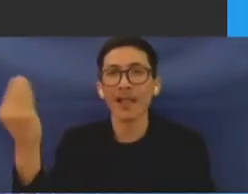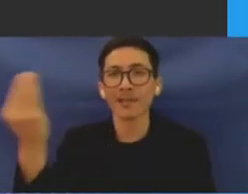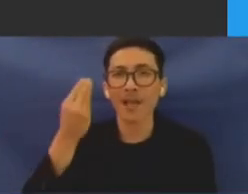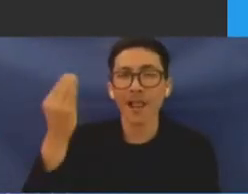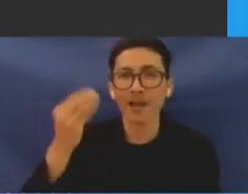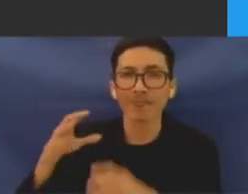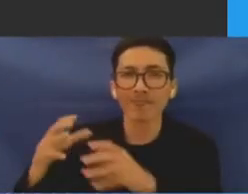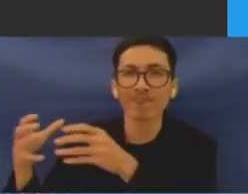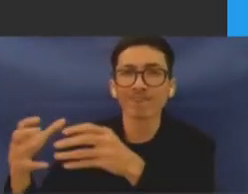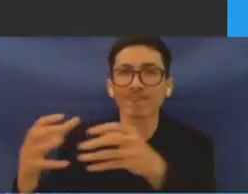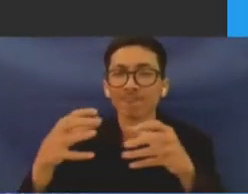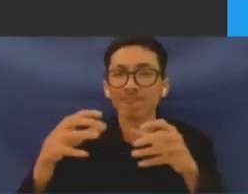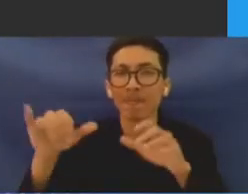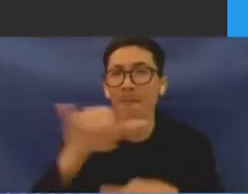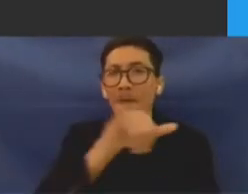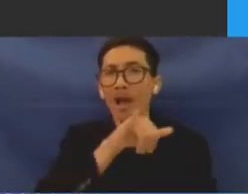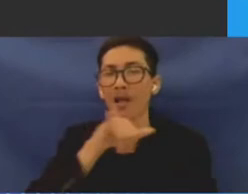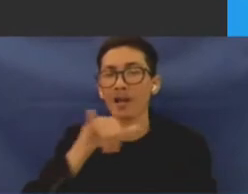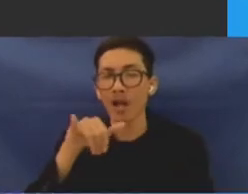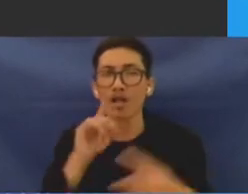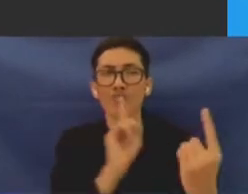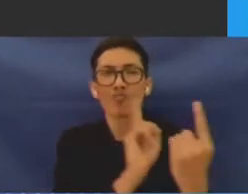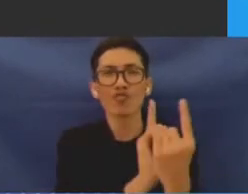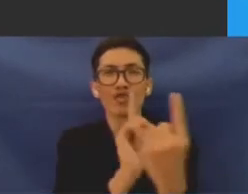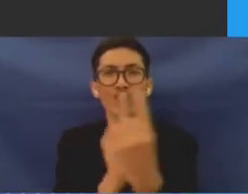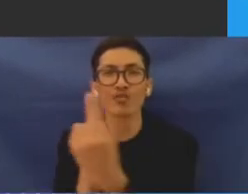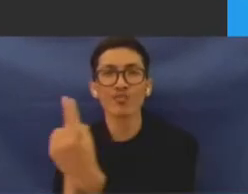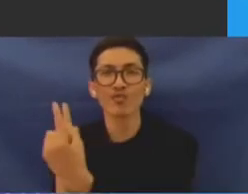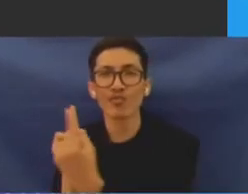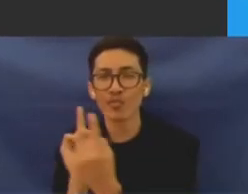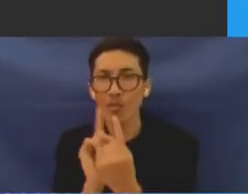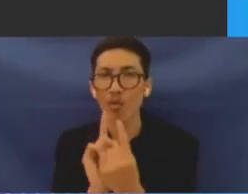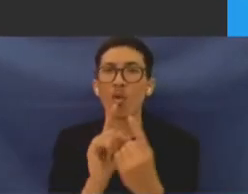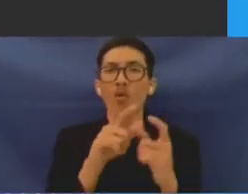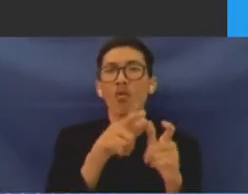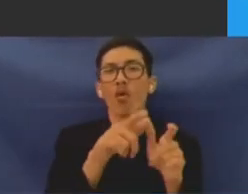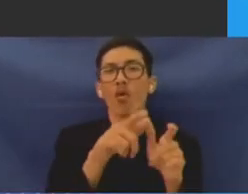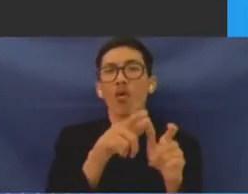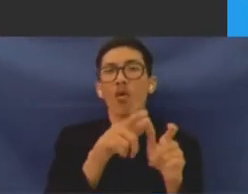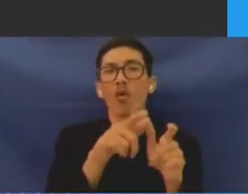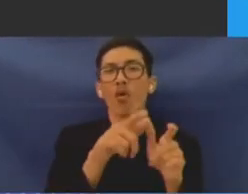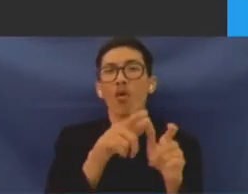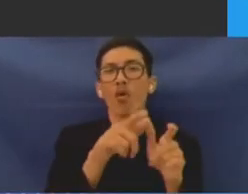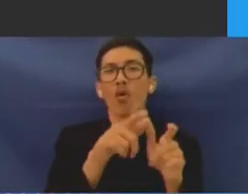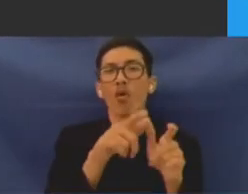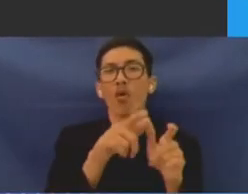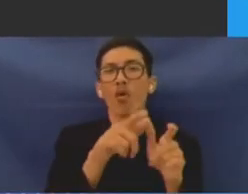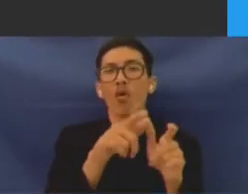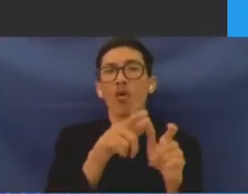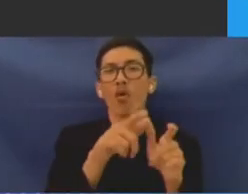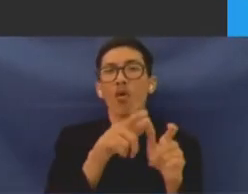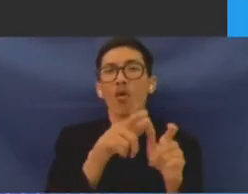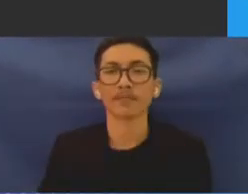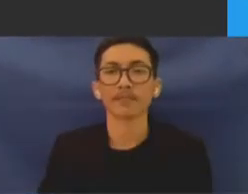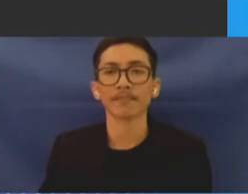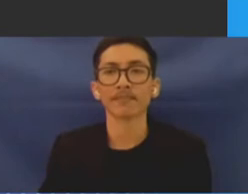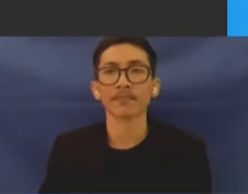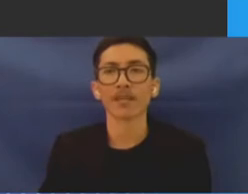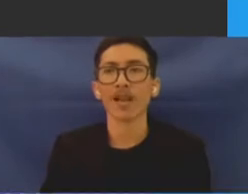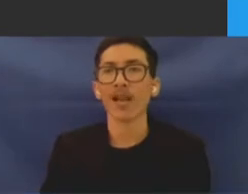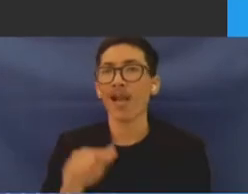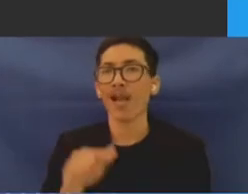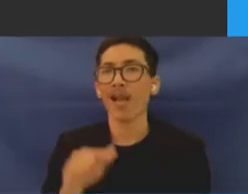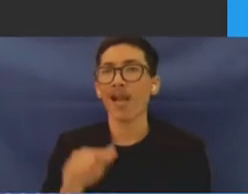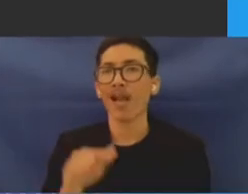orang, berinteraksi dengan banyak orang, kemudian dengan, nah jadi itu adalah salah satu persiapan saya untuk Balkis, bahwa dunia